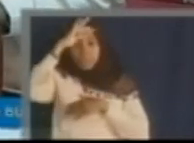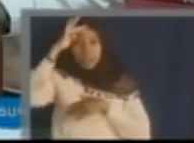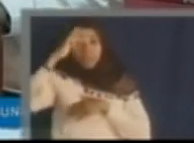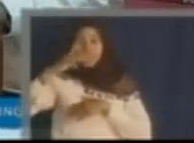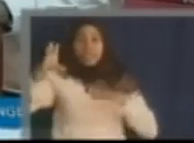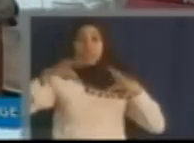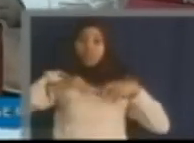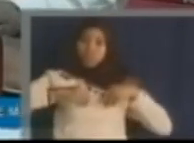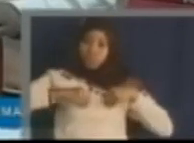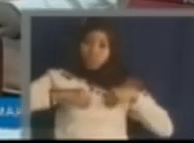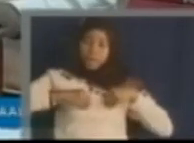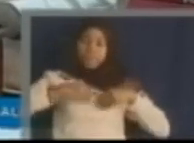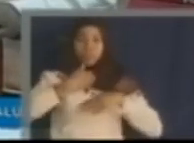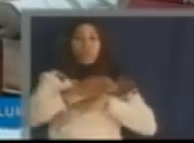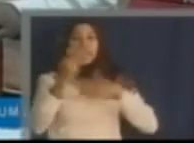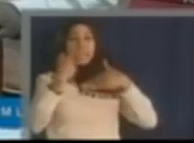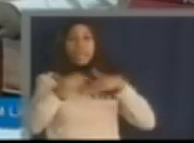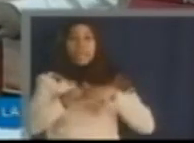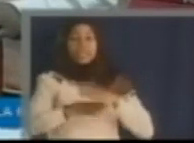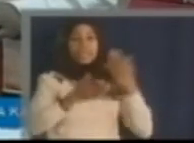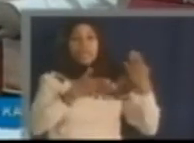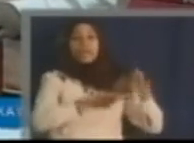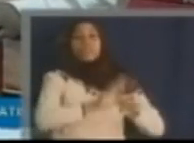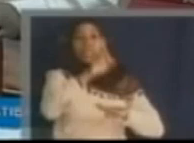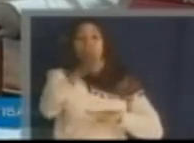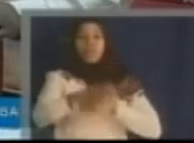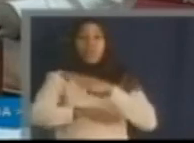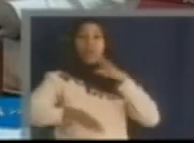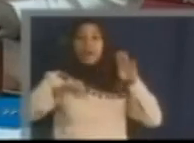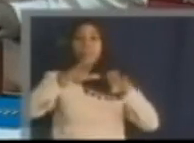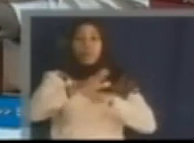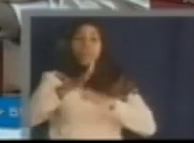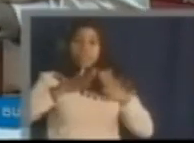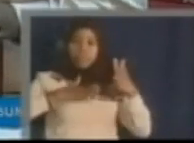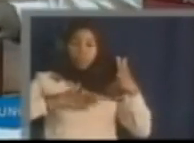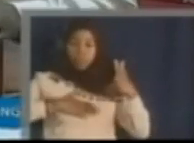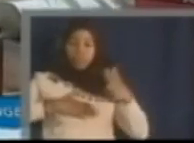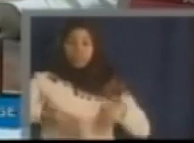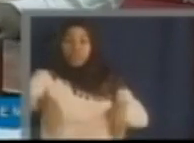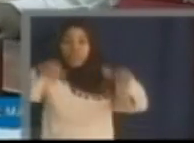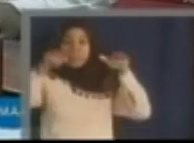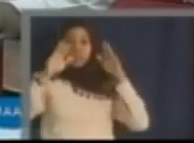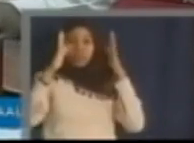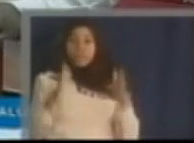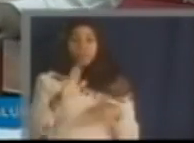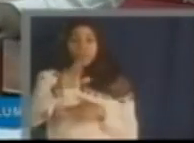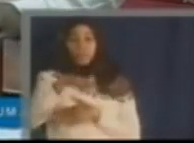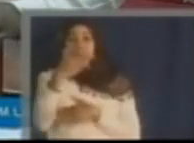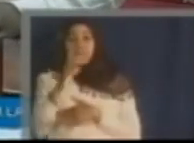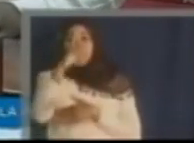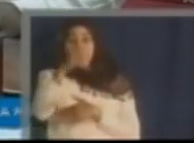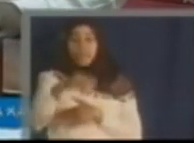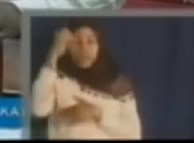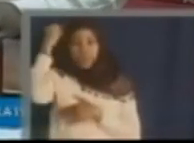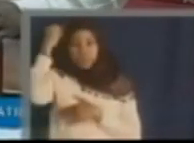huo wa mwenyekiti wetu wa bunge hili maalum. Baada hayo, mheshimiwa mwenyekiti, sasa